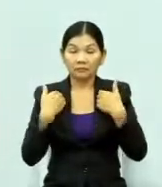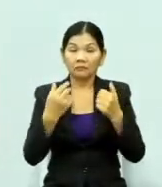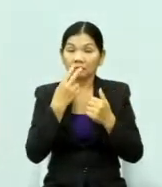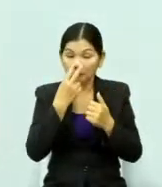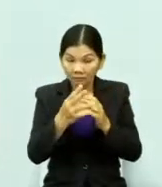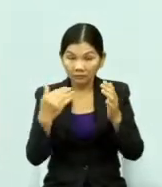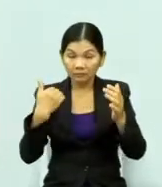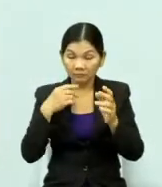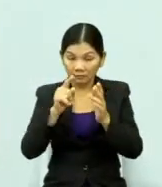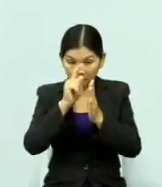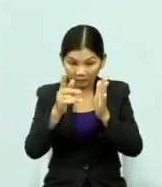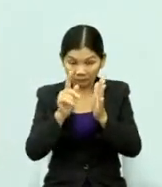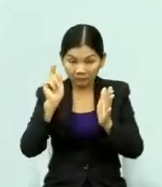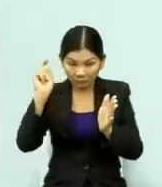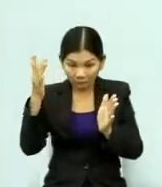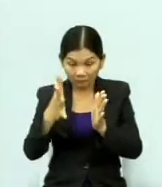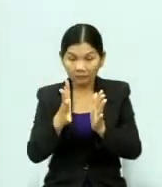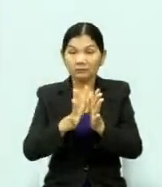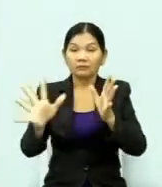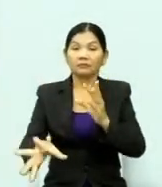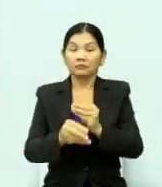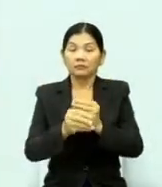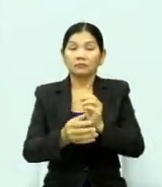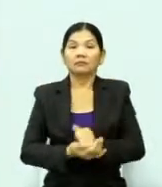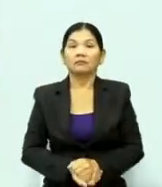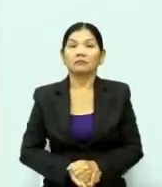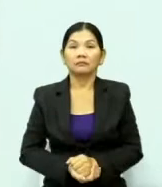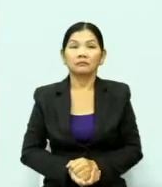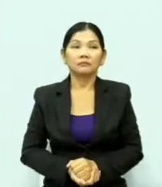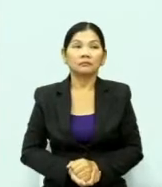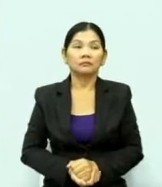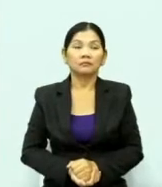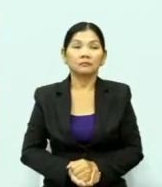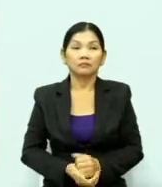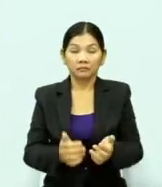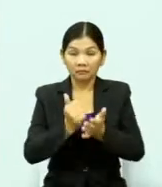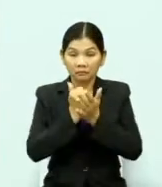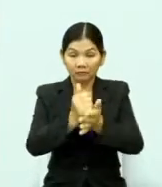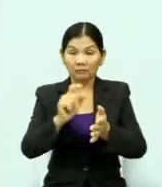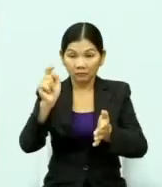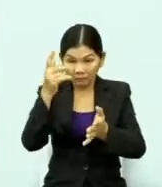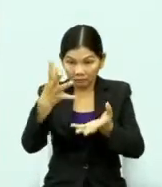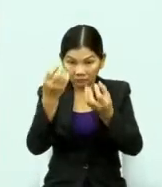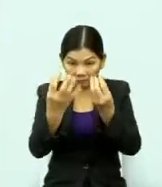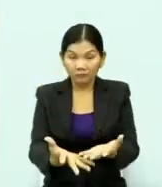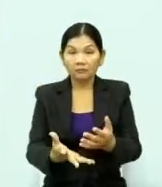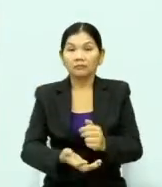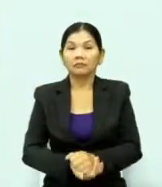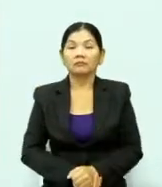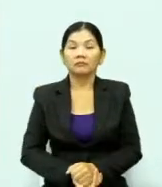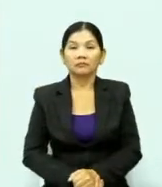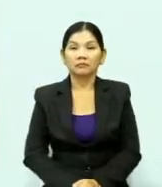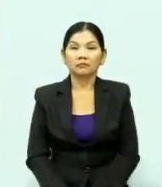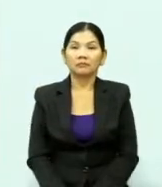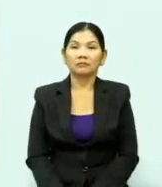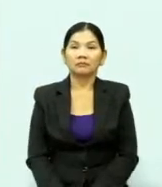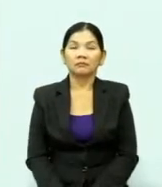cổ cư mình rụp hiệp bằng thảm tiết con ná. Chà, lại cư mình rụp hiệp chùm nuôn mán con mơ mơ.